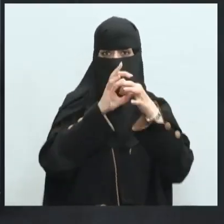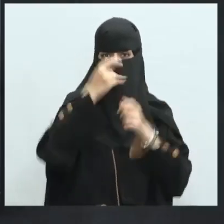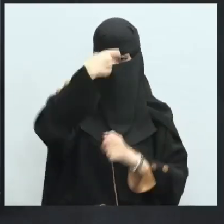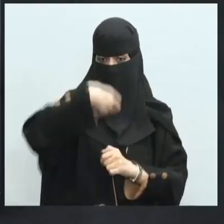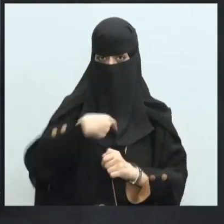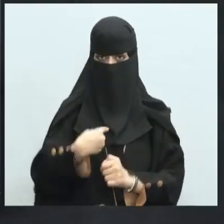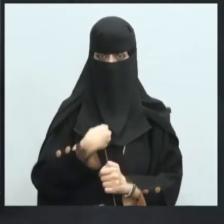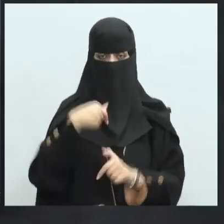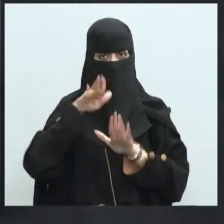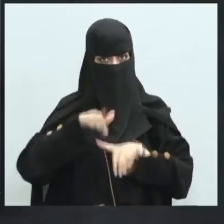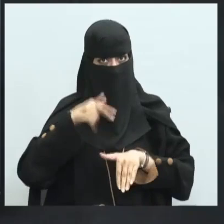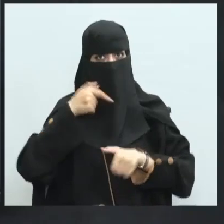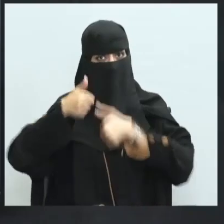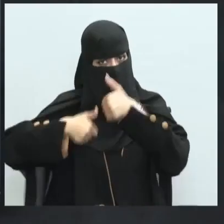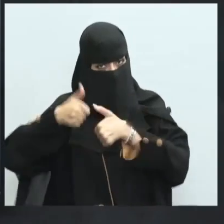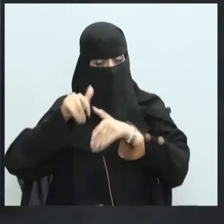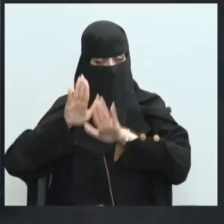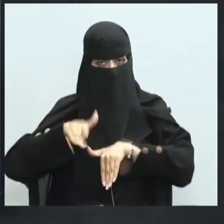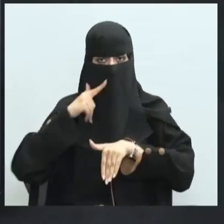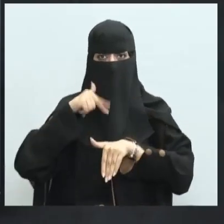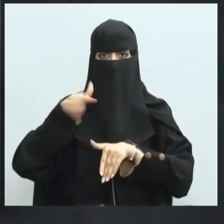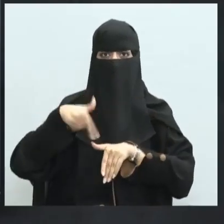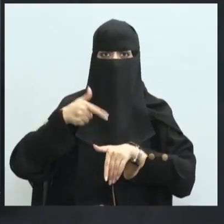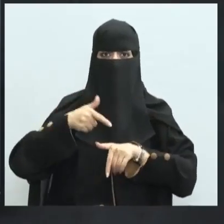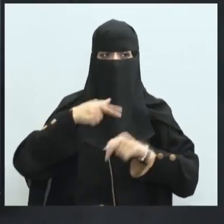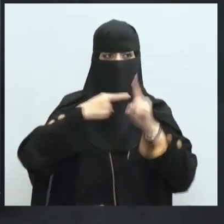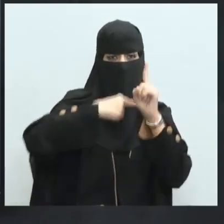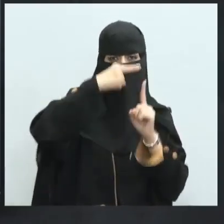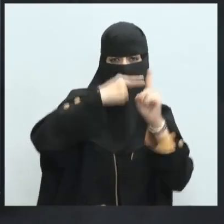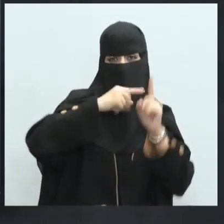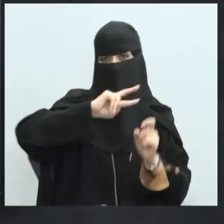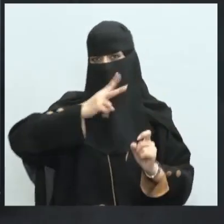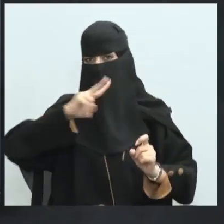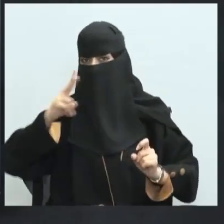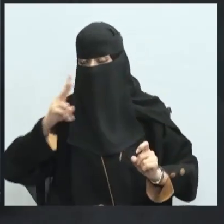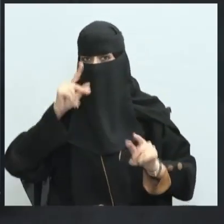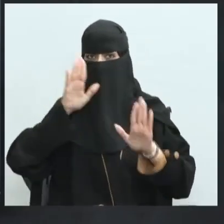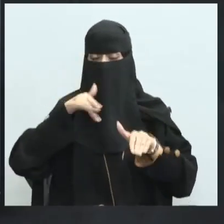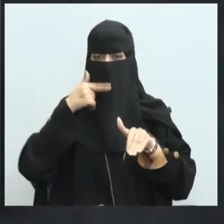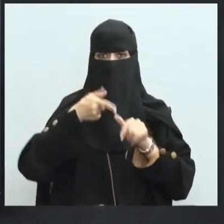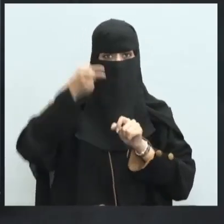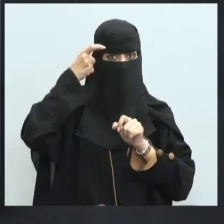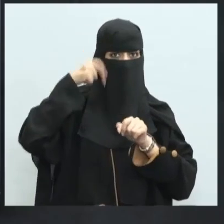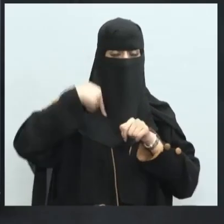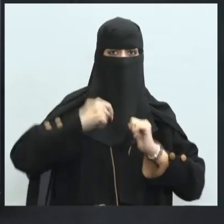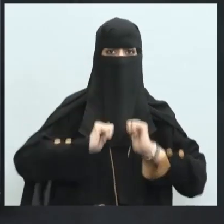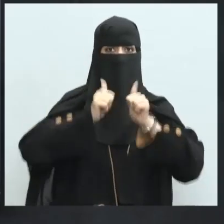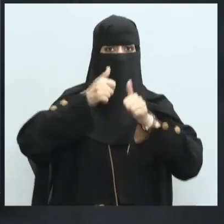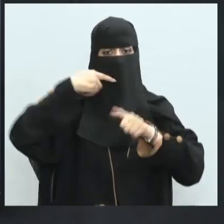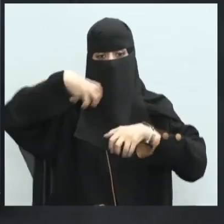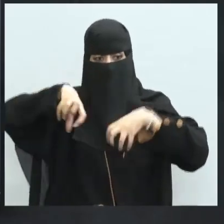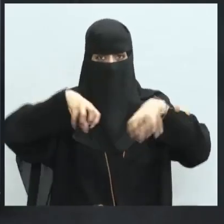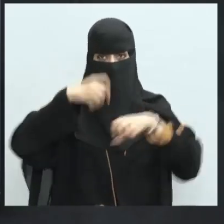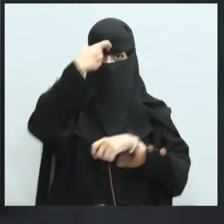شخصيتنا وهنالك اختبارات كما ذكرنا ومقاييس متعدده لمعرفه جوانب